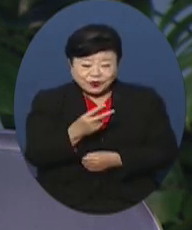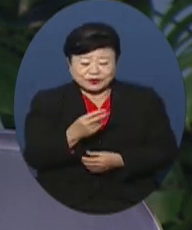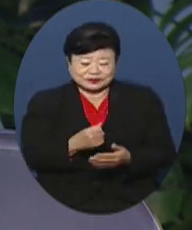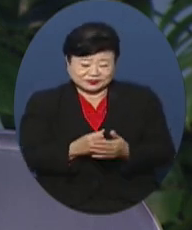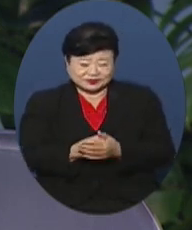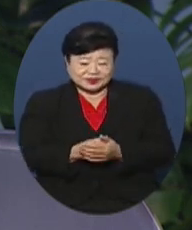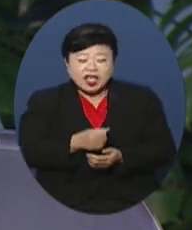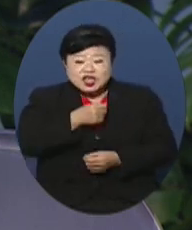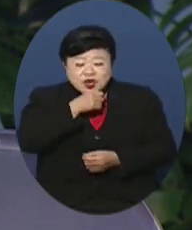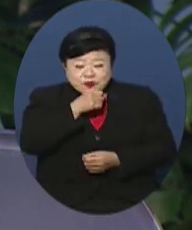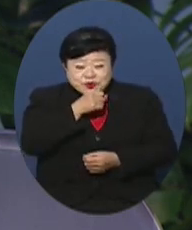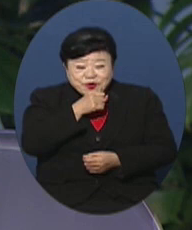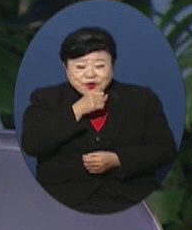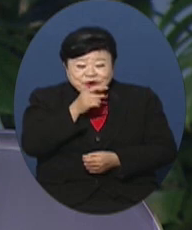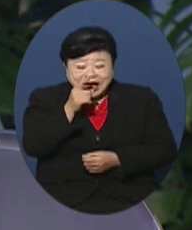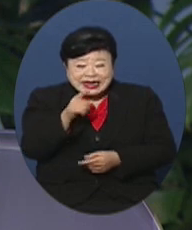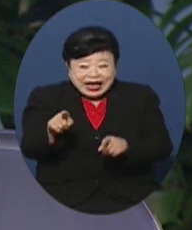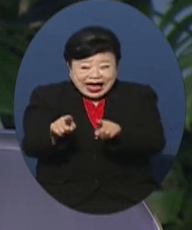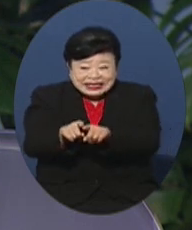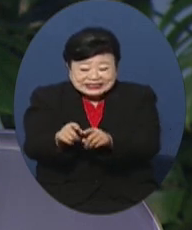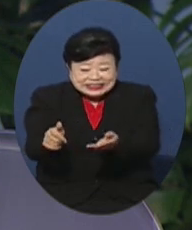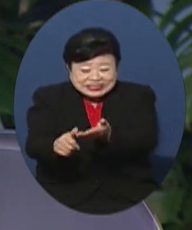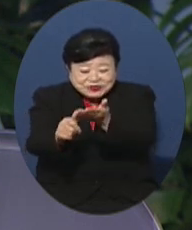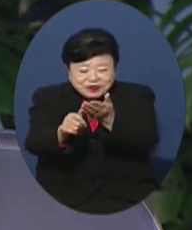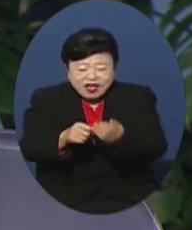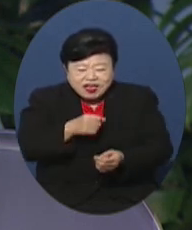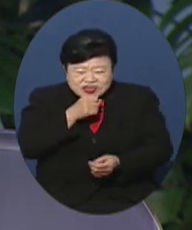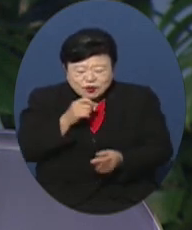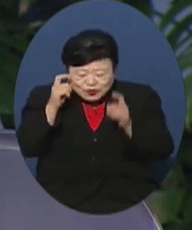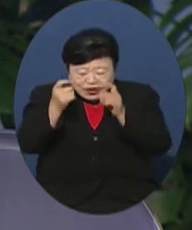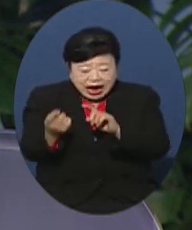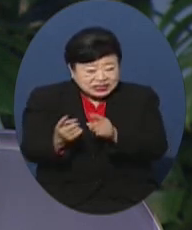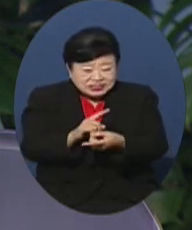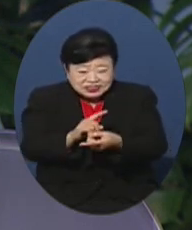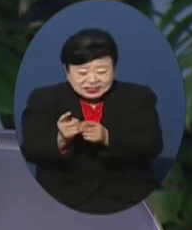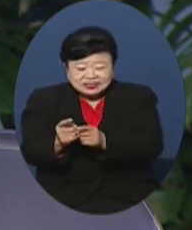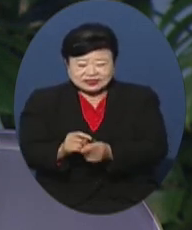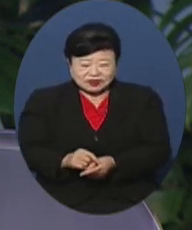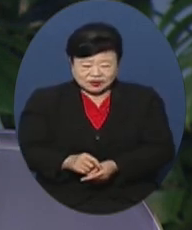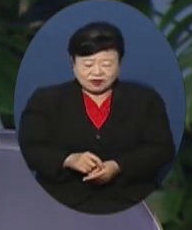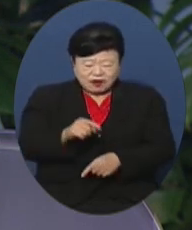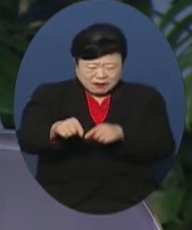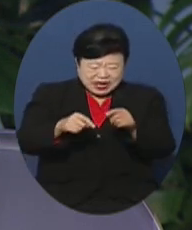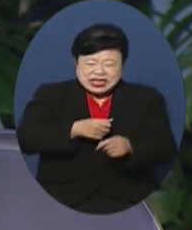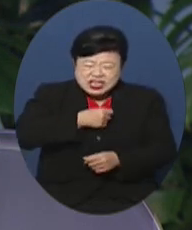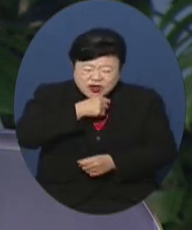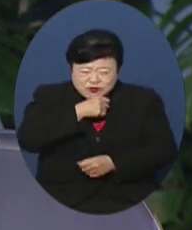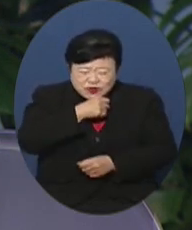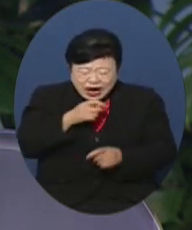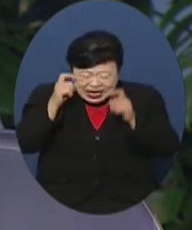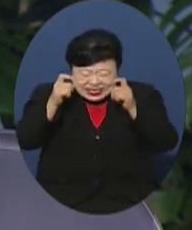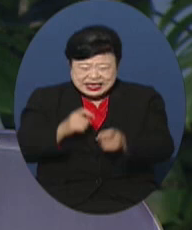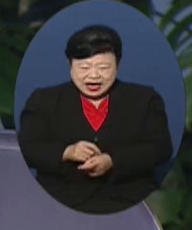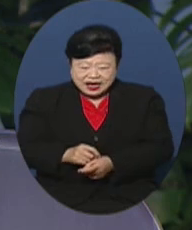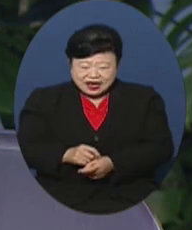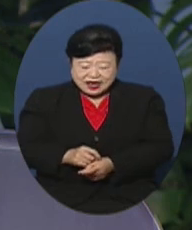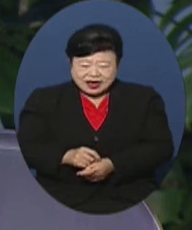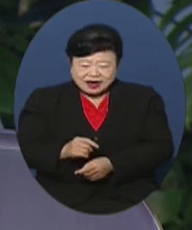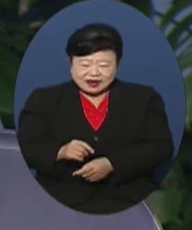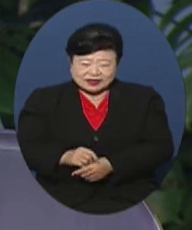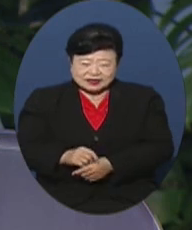그런데 염소를 한번 키우게 되면 염소와 양들 사이를 돌아다니면서 양을 발이